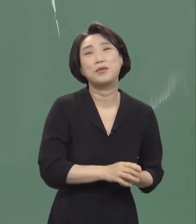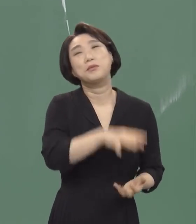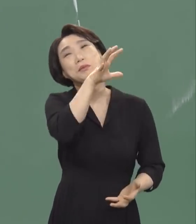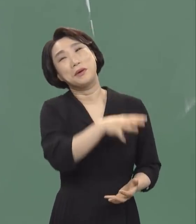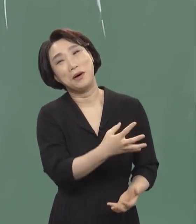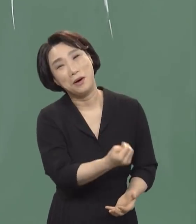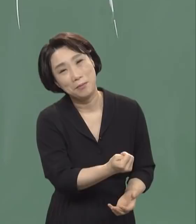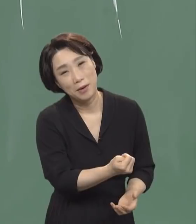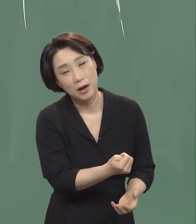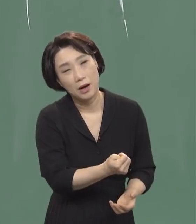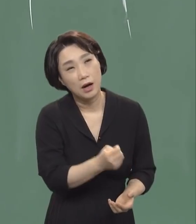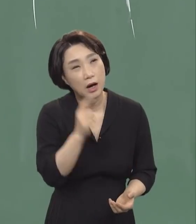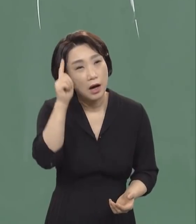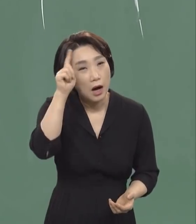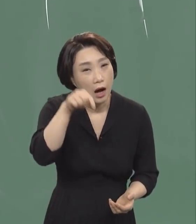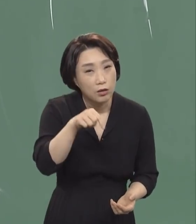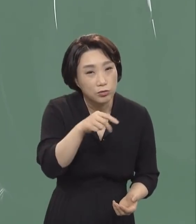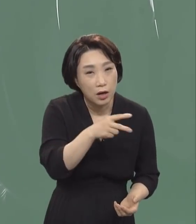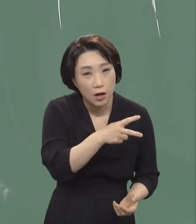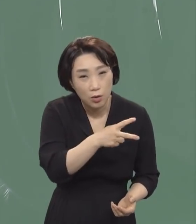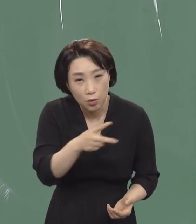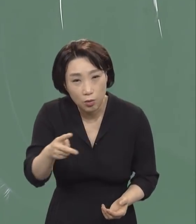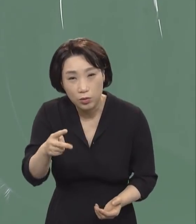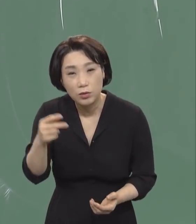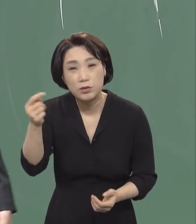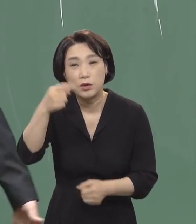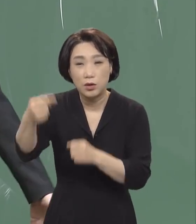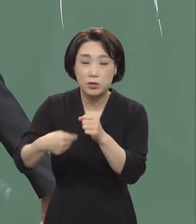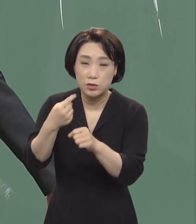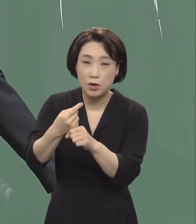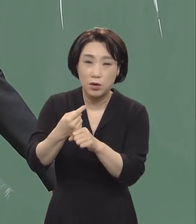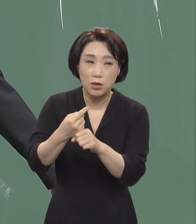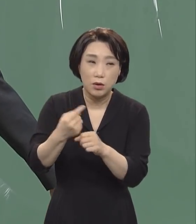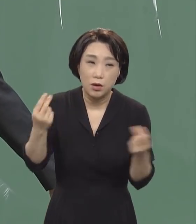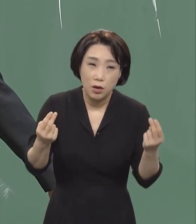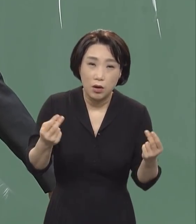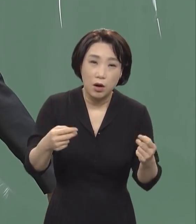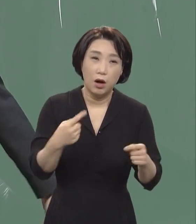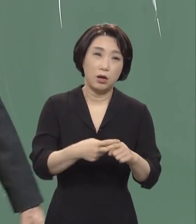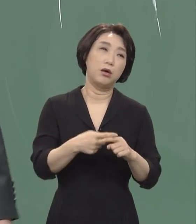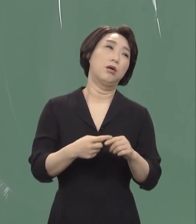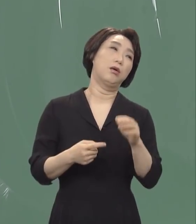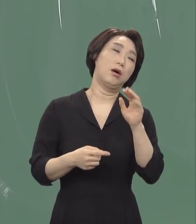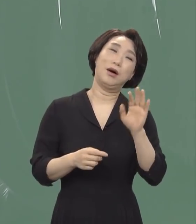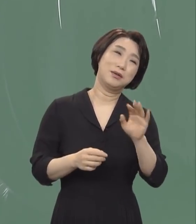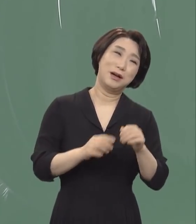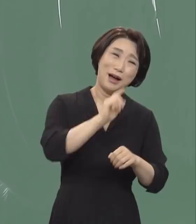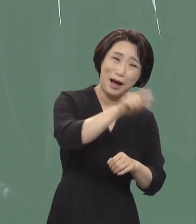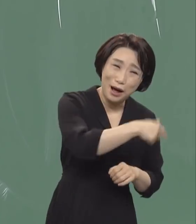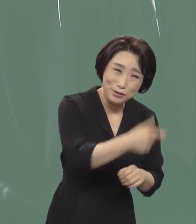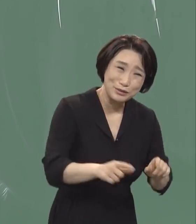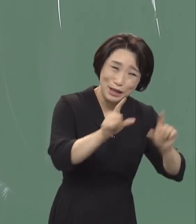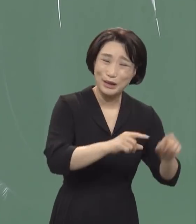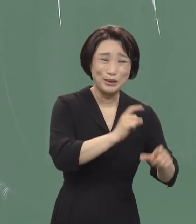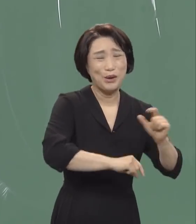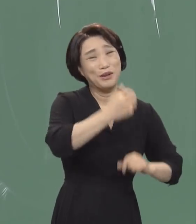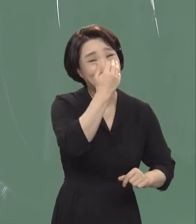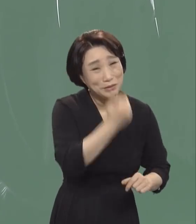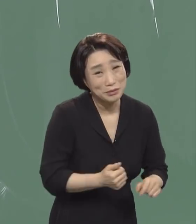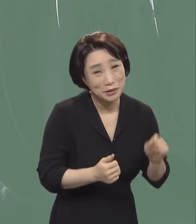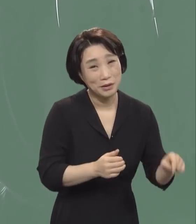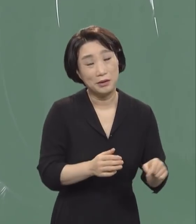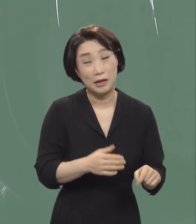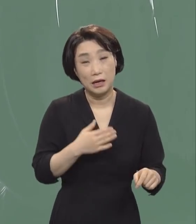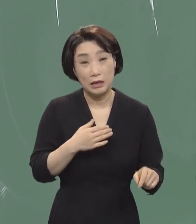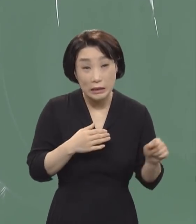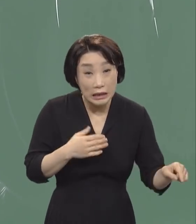하루가 천년보다 지나가기가 힘들다 여러분 이런 사실을